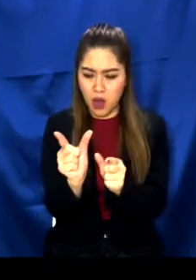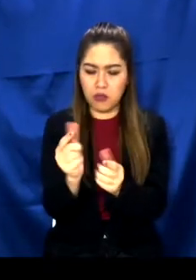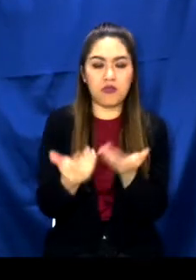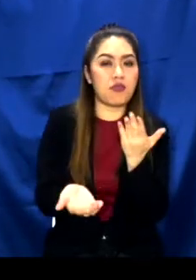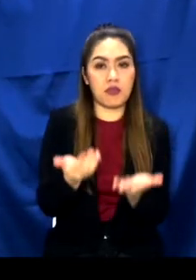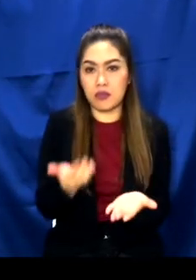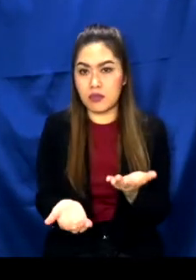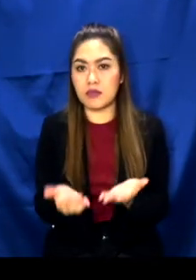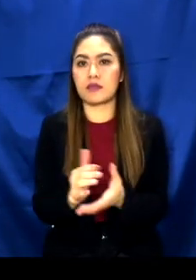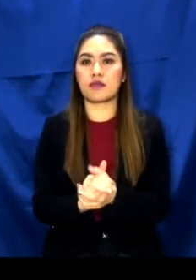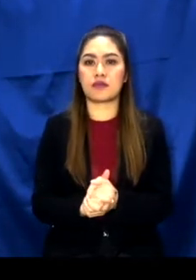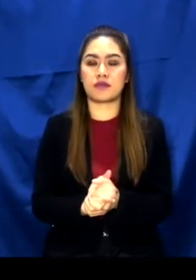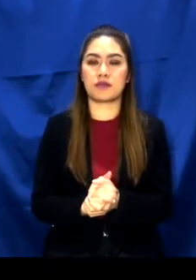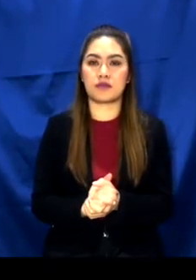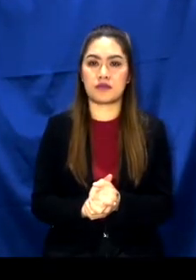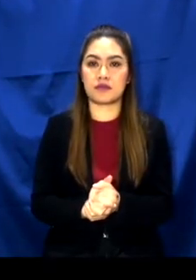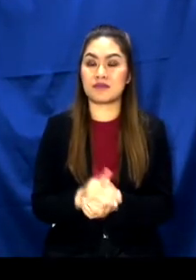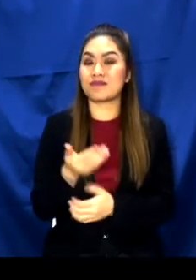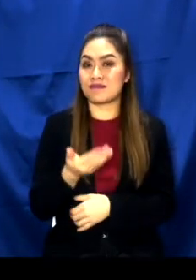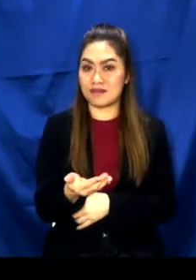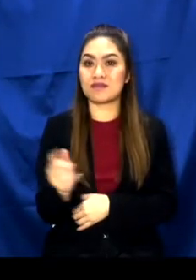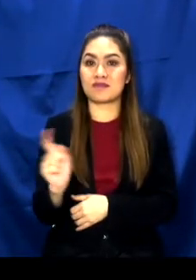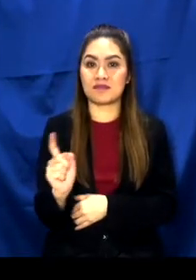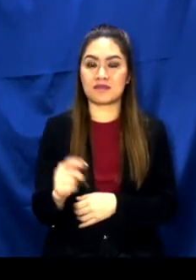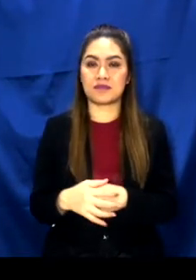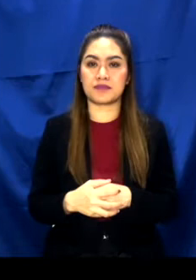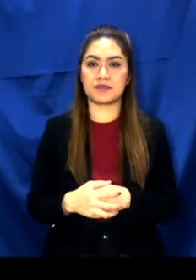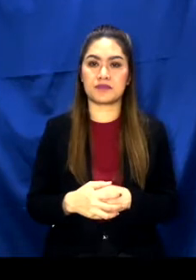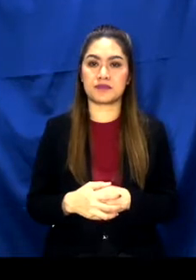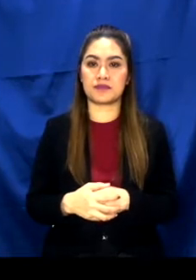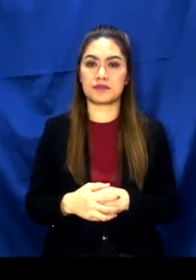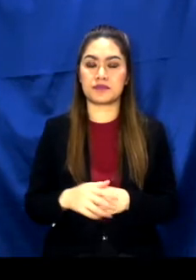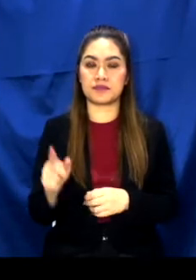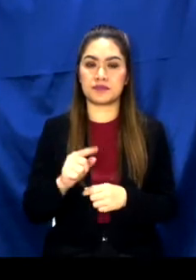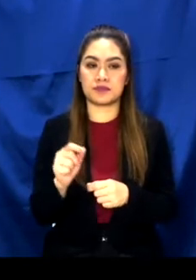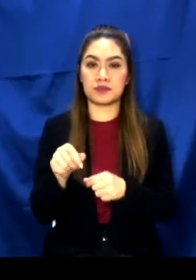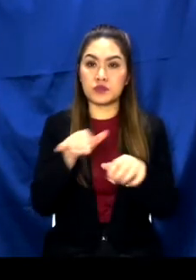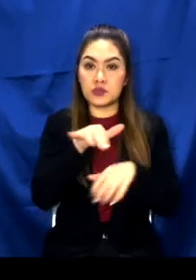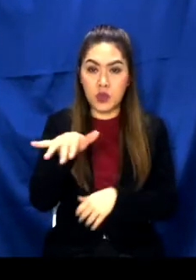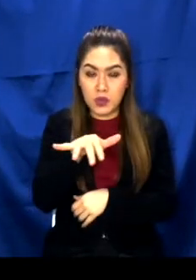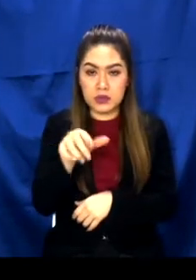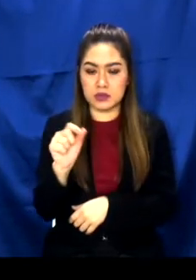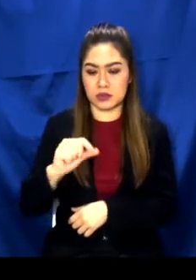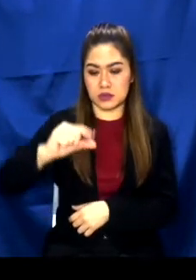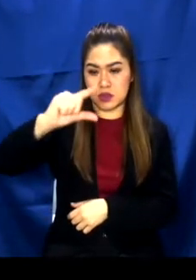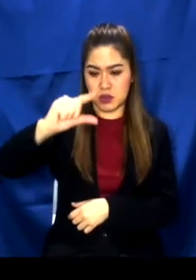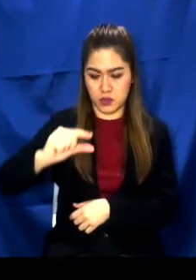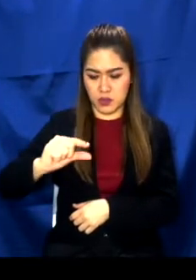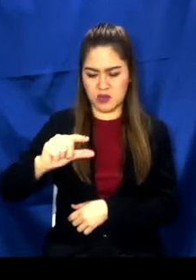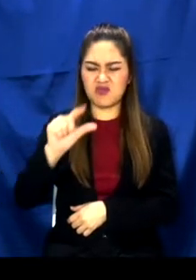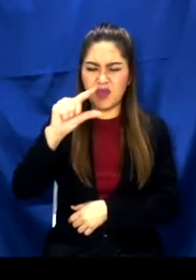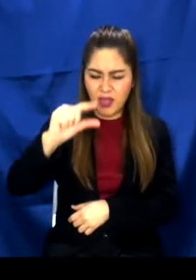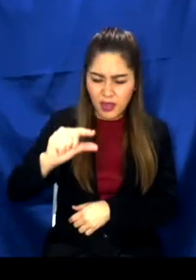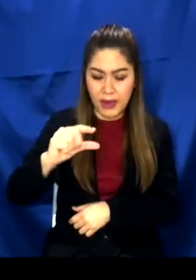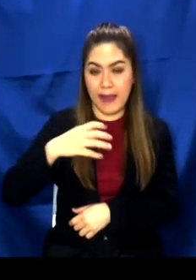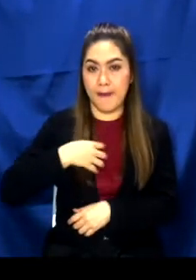ค่ะแล้วก็ตรงนี้นะคะตรงนี้คือขนาดของตัวอักษรสมมติว่าอันเนี้ยมันเล็กไปเ